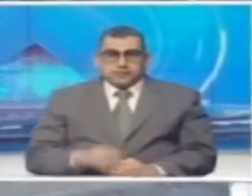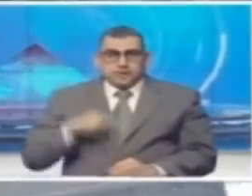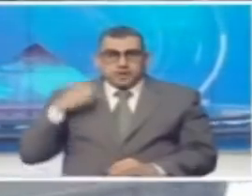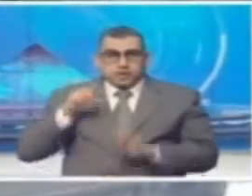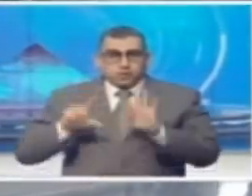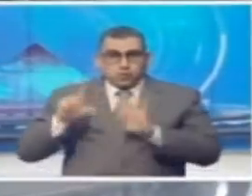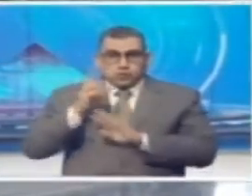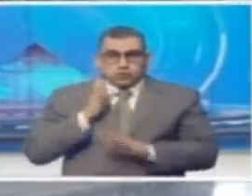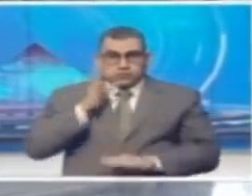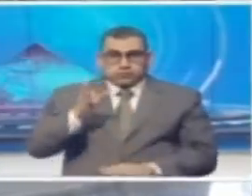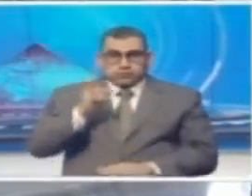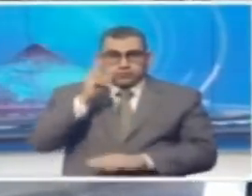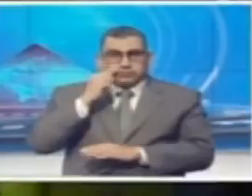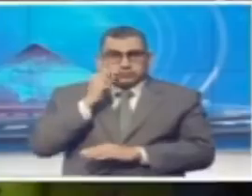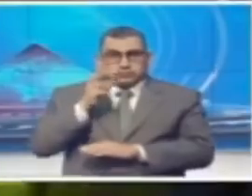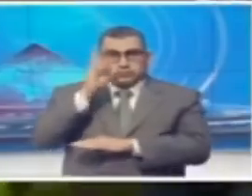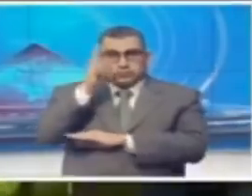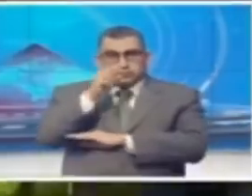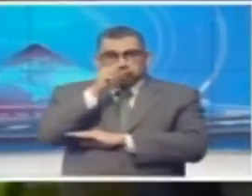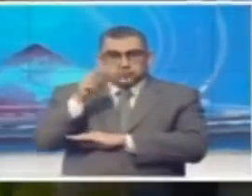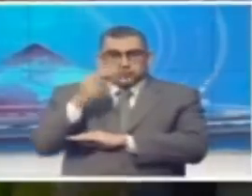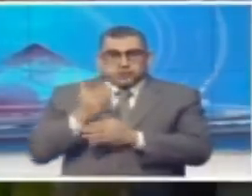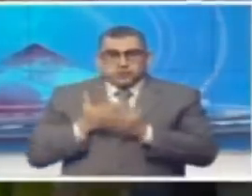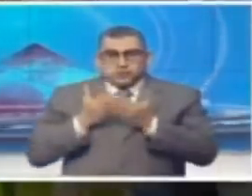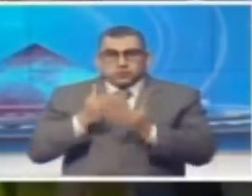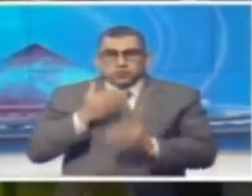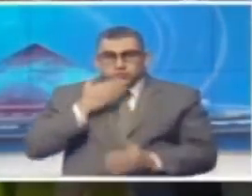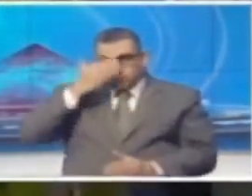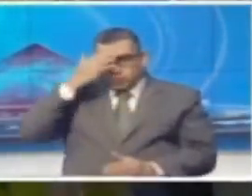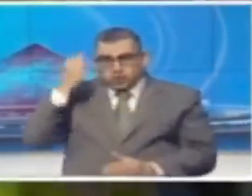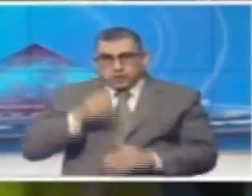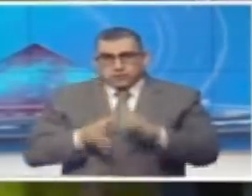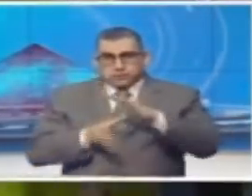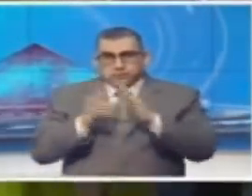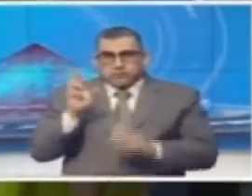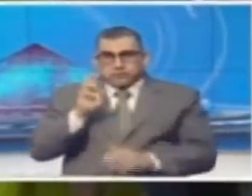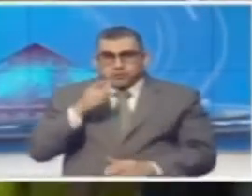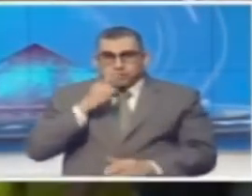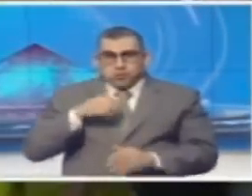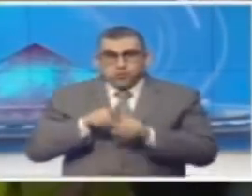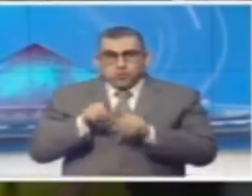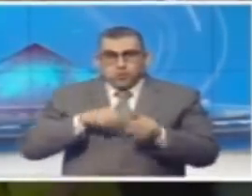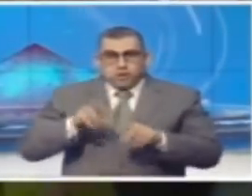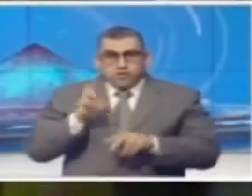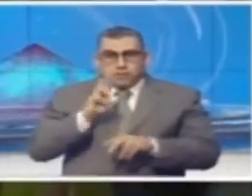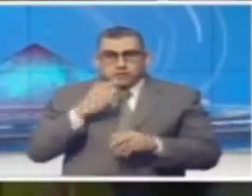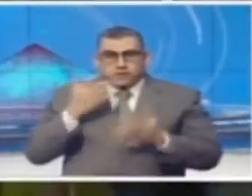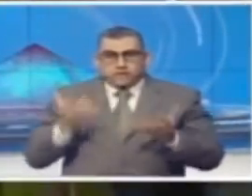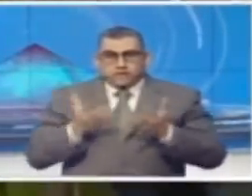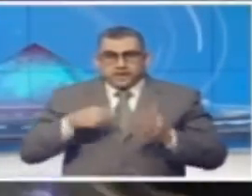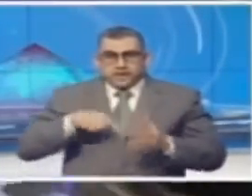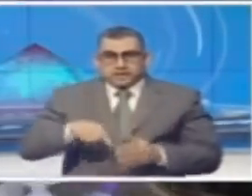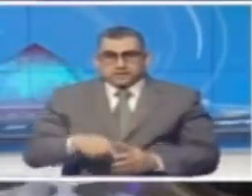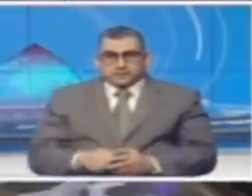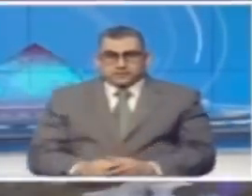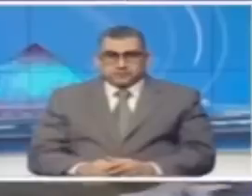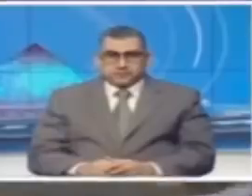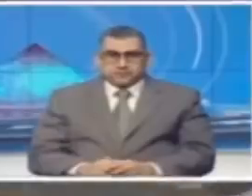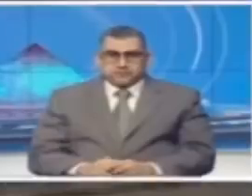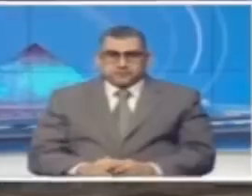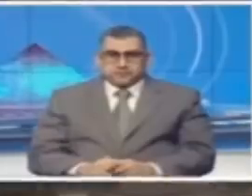رئيس الوزراء يزور الكاتدرائية لتقديم التهنئة للبابا توادروس والأخوة الأقباط بعيد الميلاد